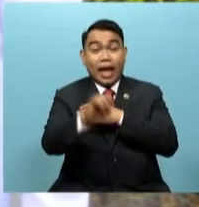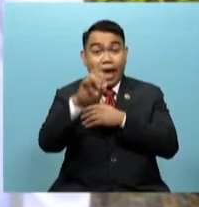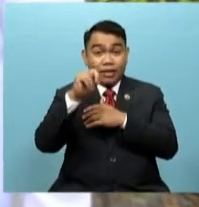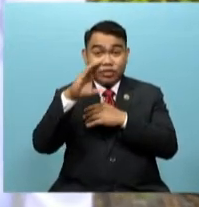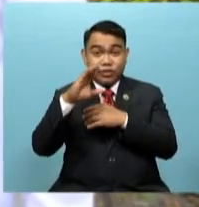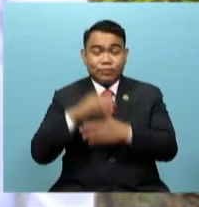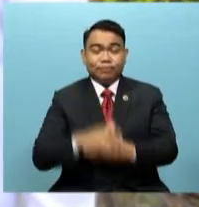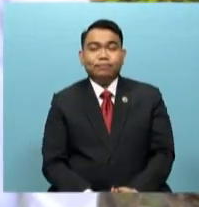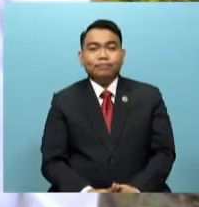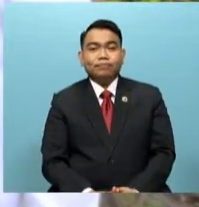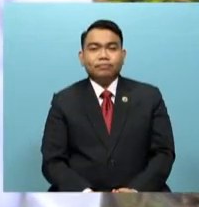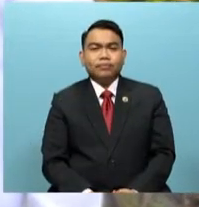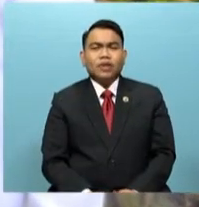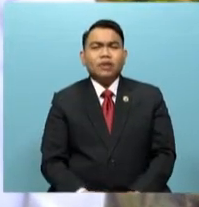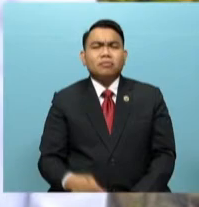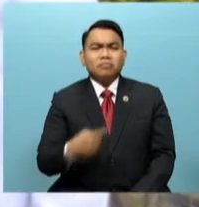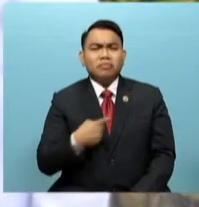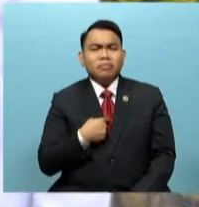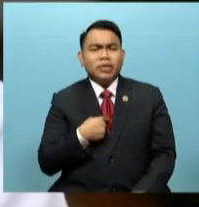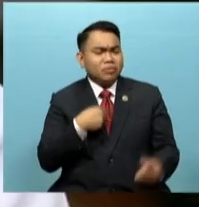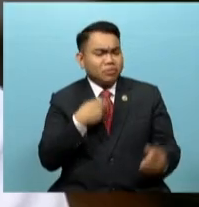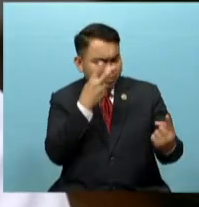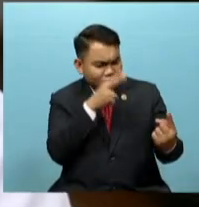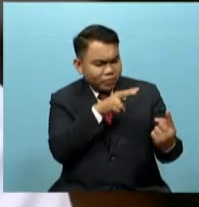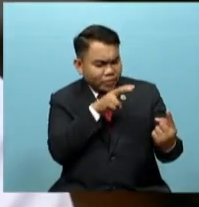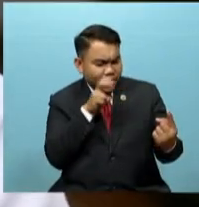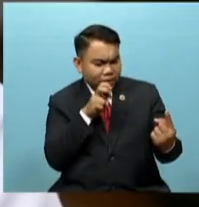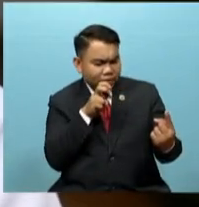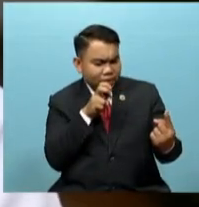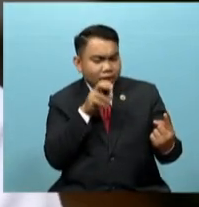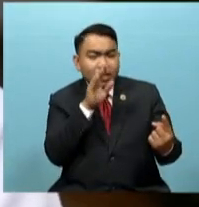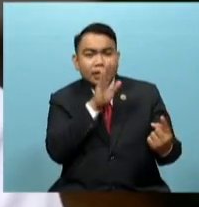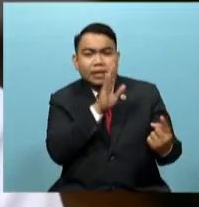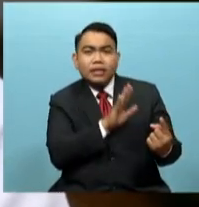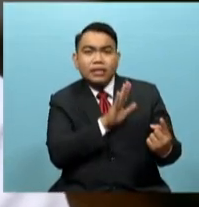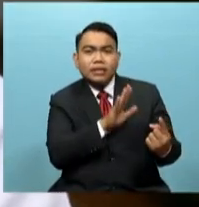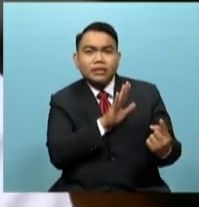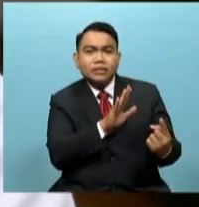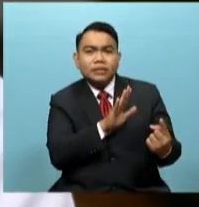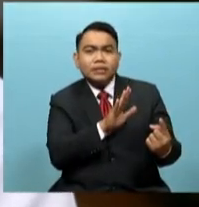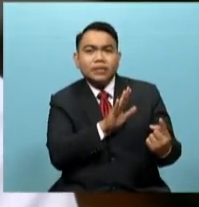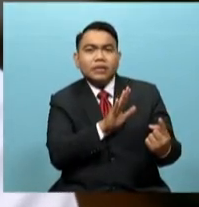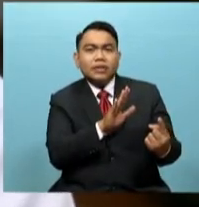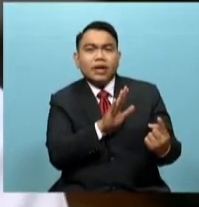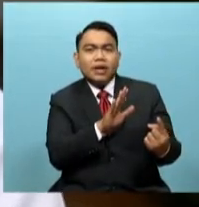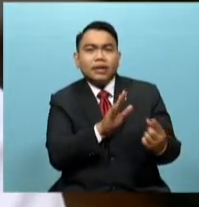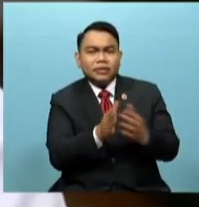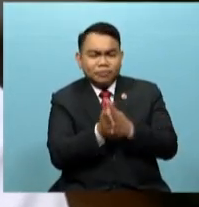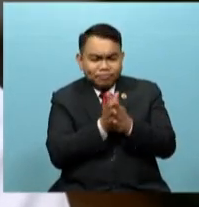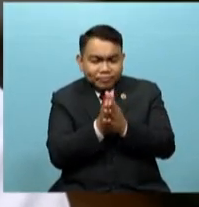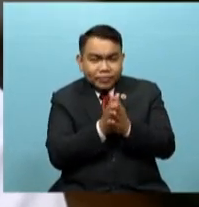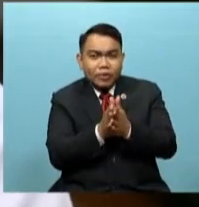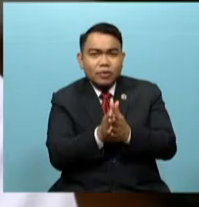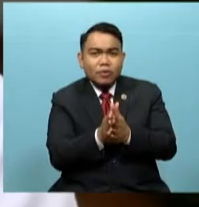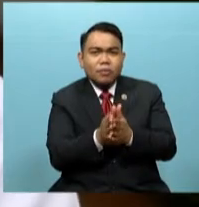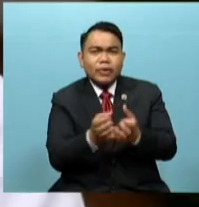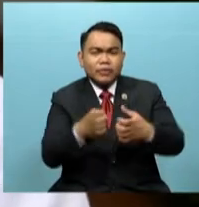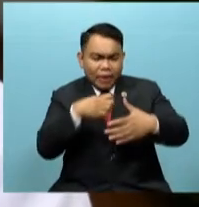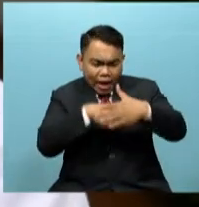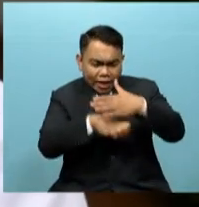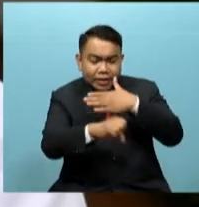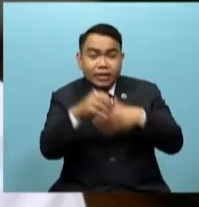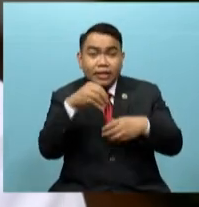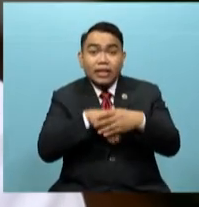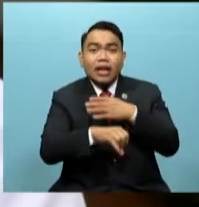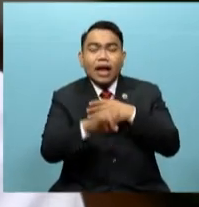Cristo. Nakita ko po sa kanya, sa kanyang determinasyon, na gusto po niyang maging kaanib sa loob ng Iglesia ni